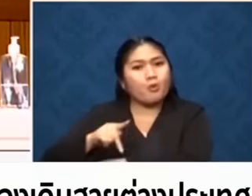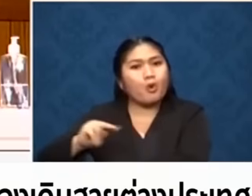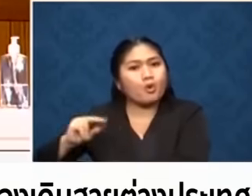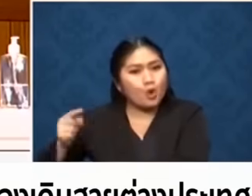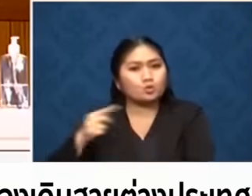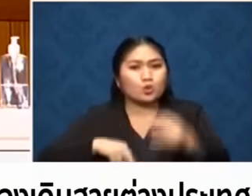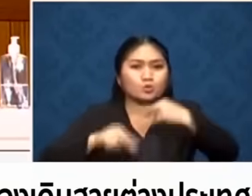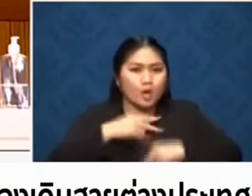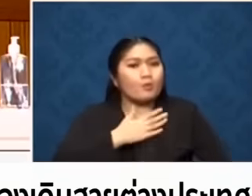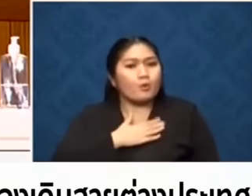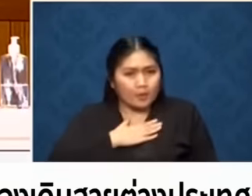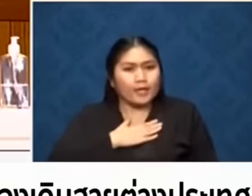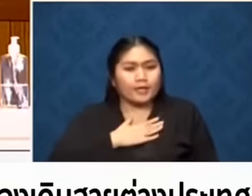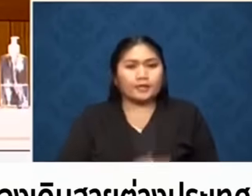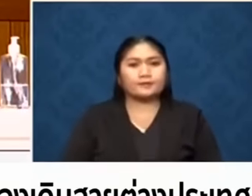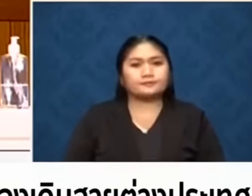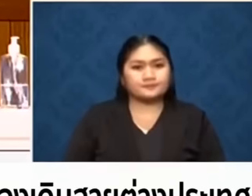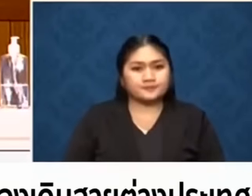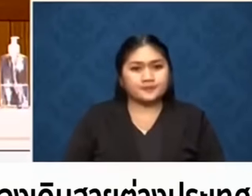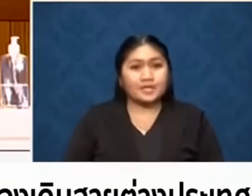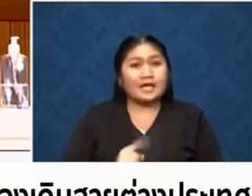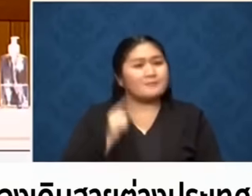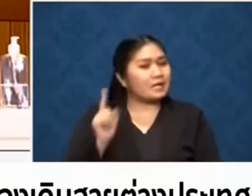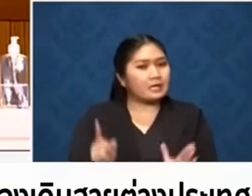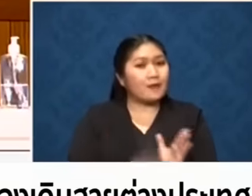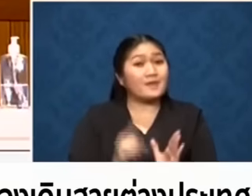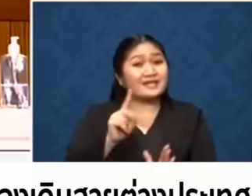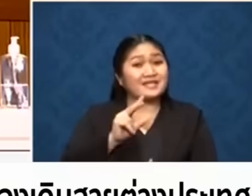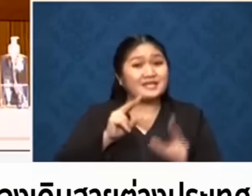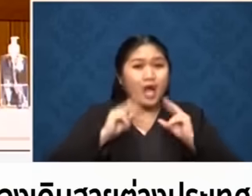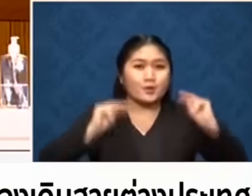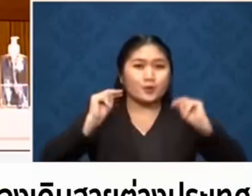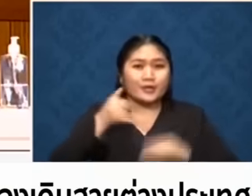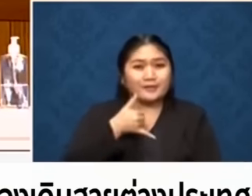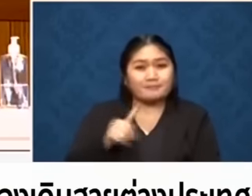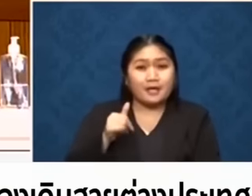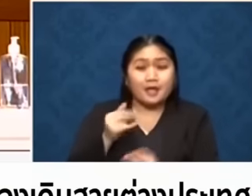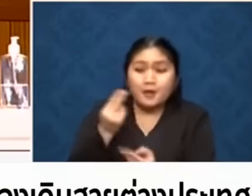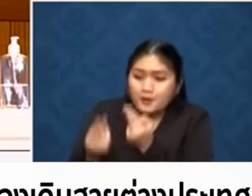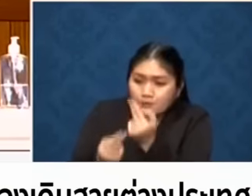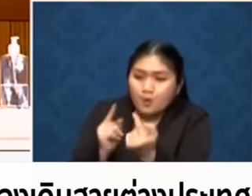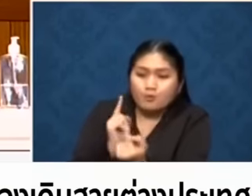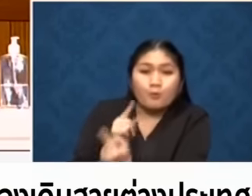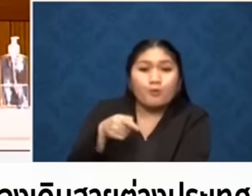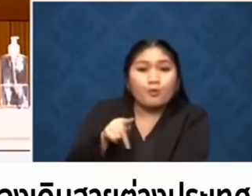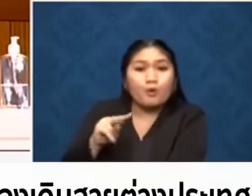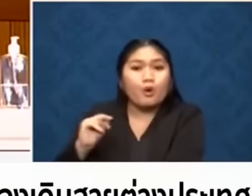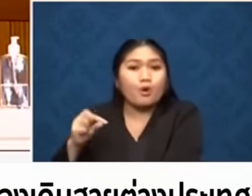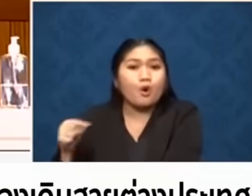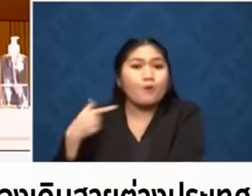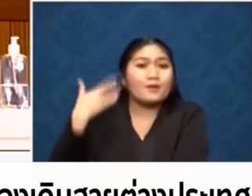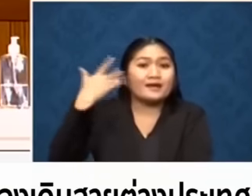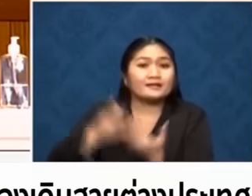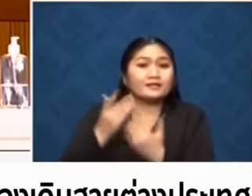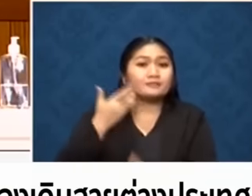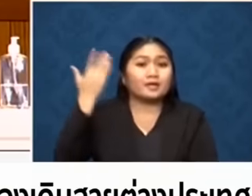ลือแรงงานไทยในอิสราเอลล่ะทำอย่างไรนะคะนายกก็บอกว่าเรื่องนี้เป็นเรื่องสะเทือนใจสำหรับตัวเองท่านก็พูดหลายครั้งแล้วนะก็บอกว่า